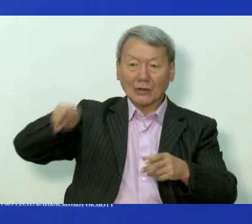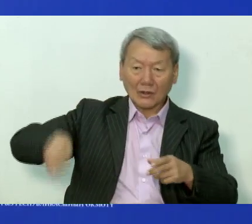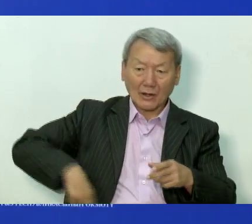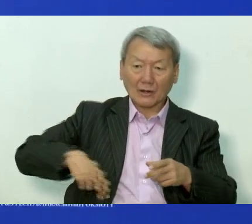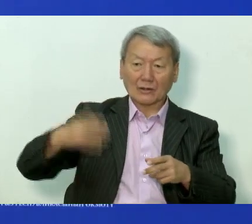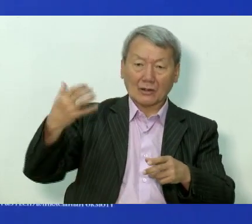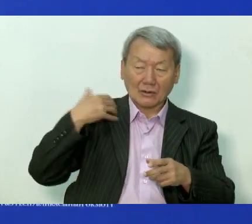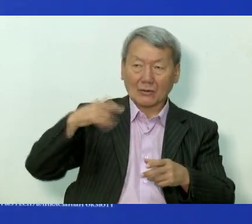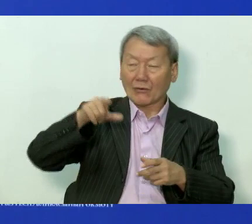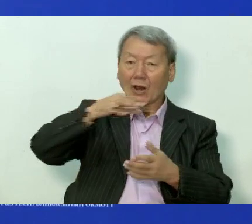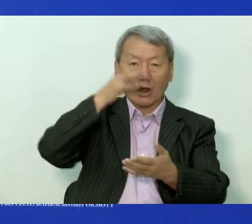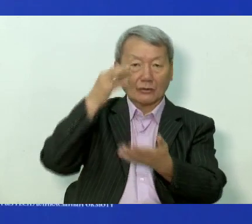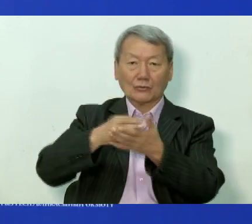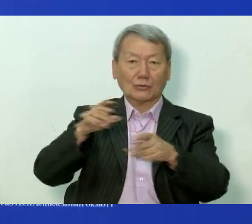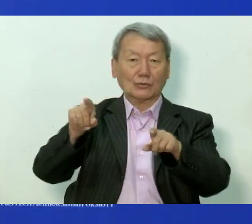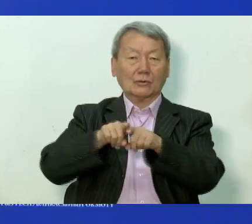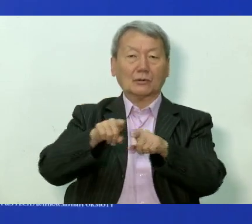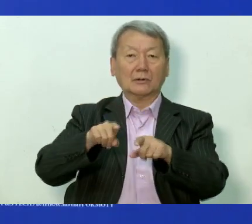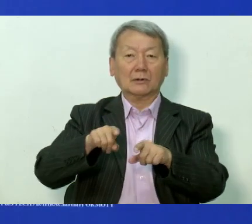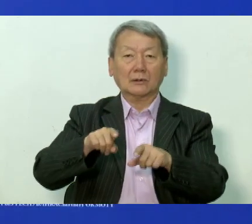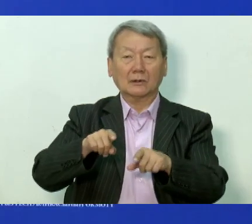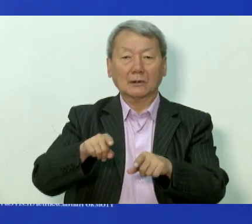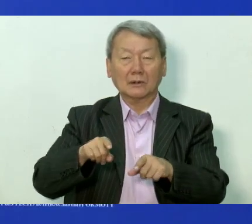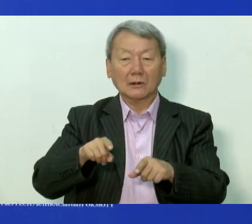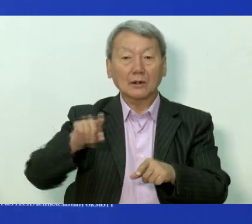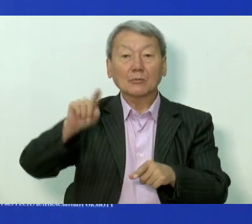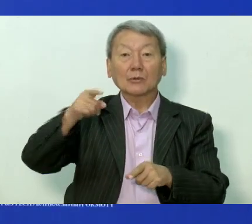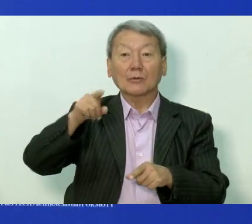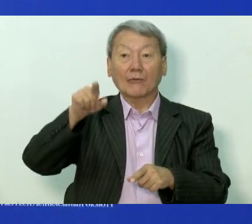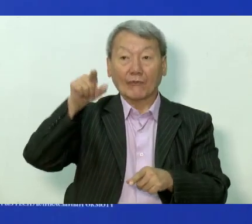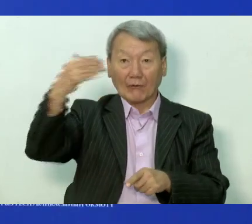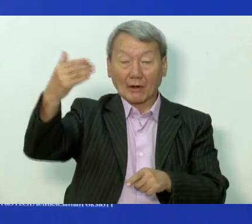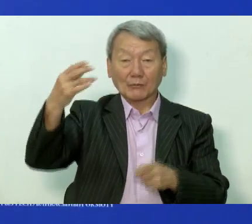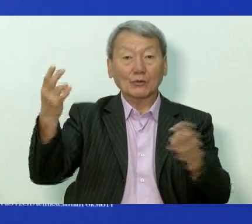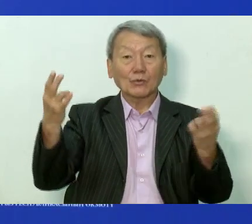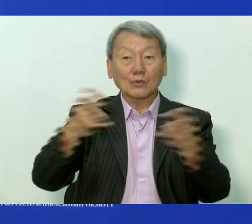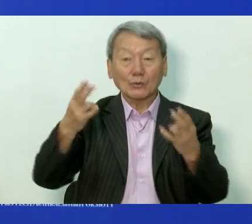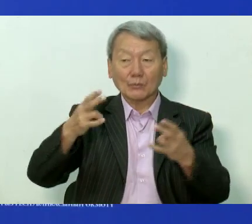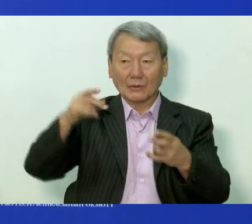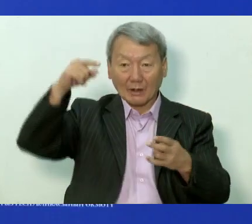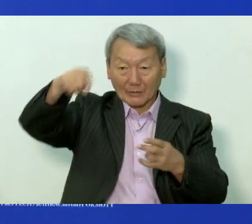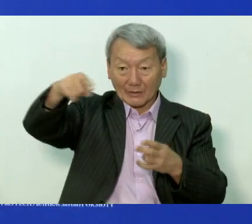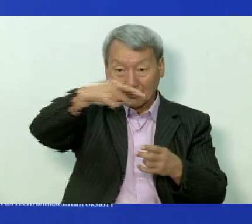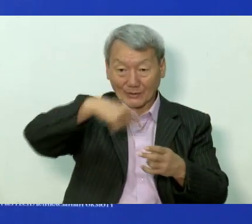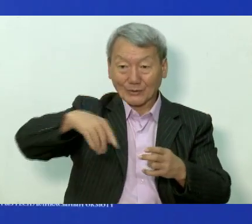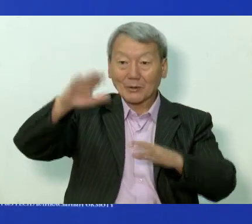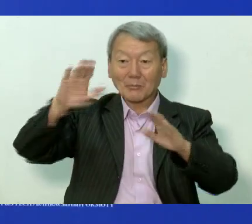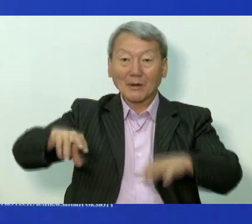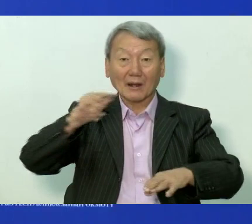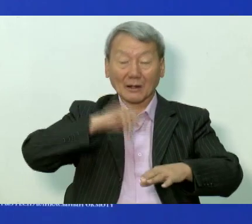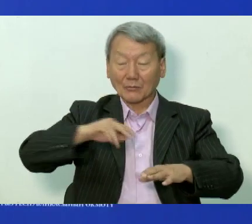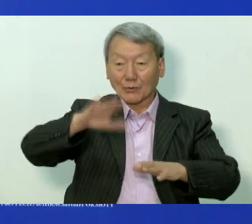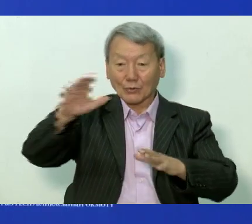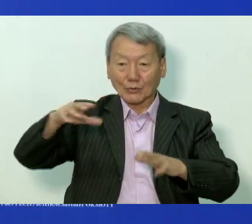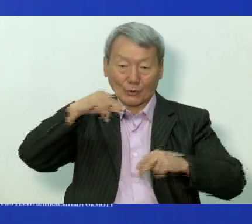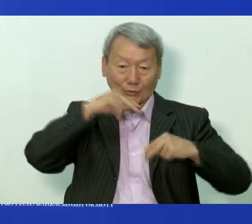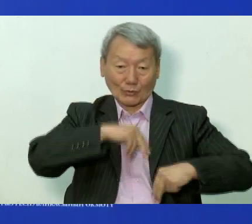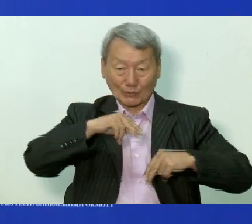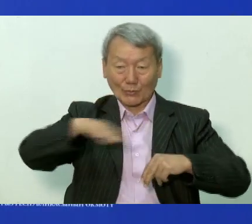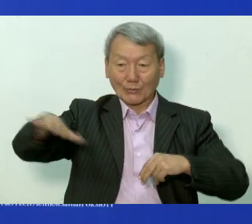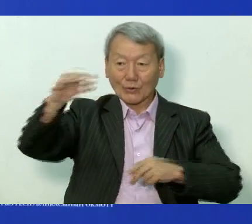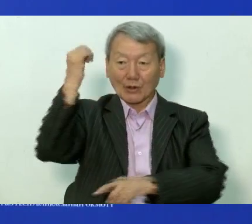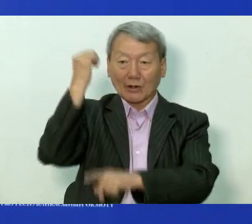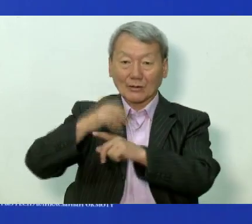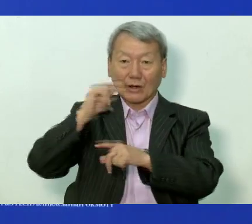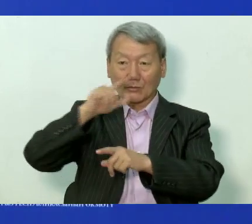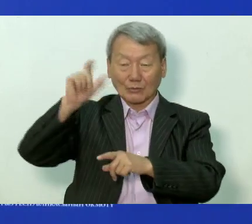очень большая ответственность. Потому что вам необходимо создать максимальные условия для труда для ваших